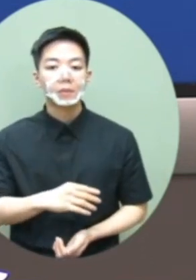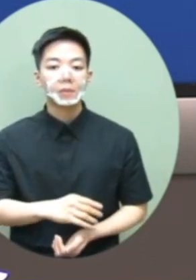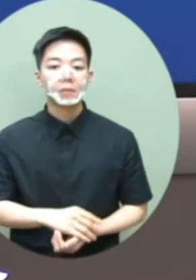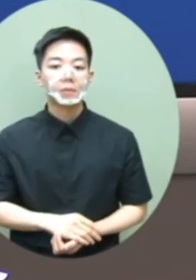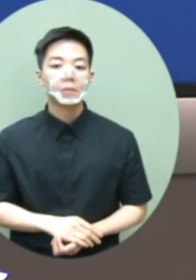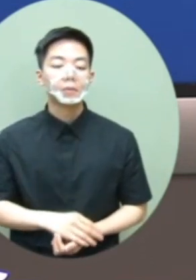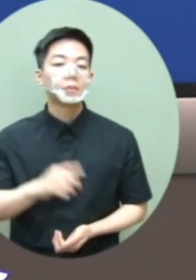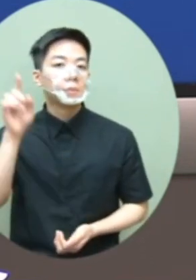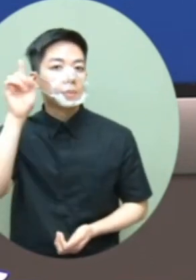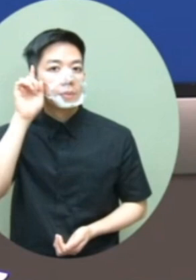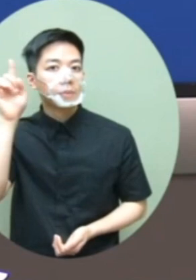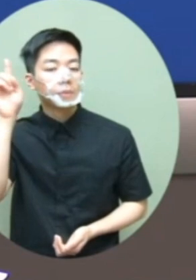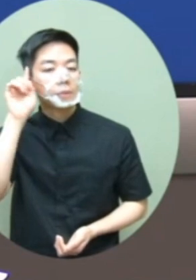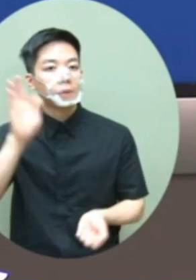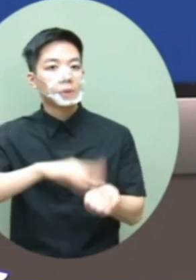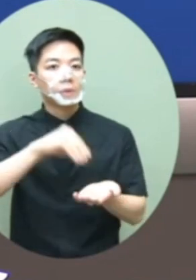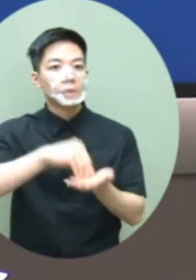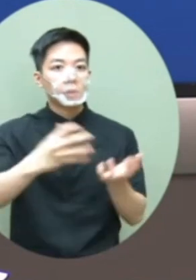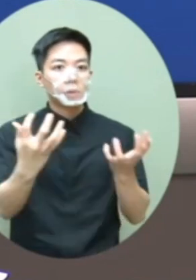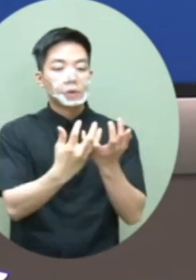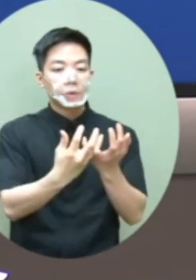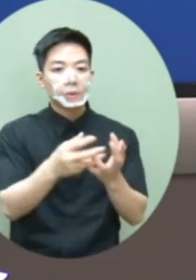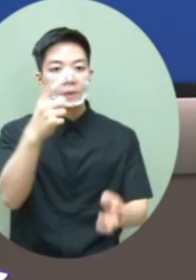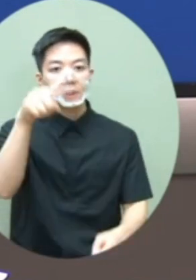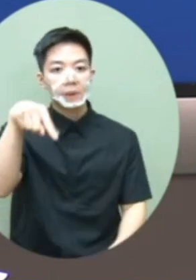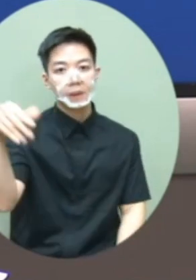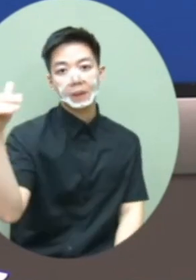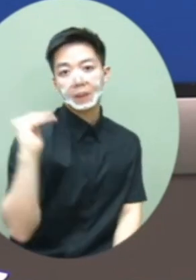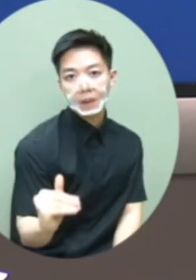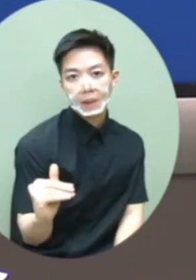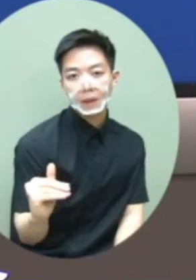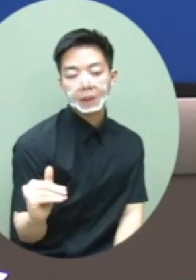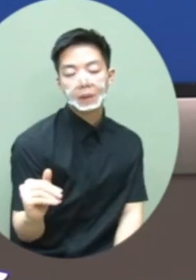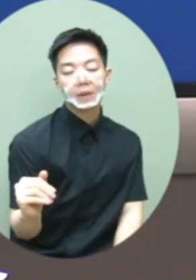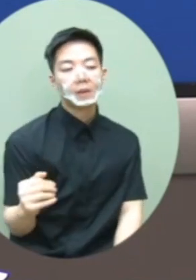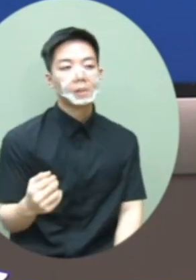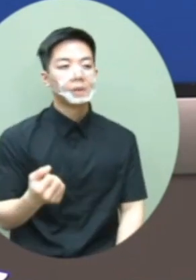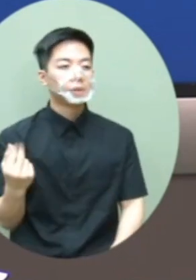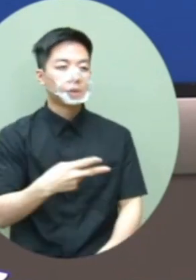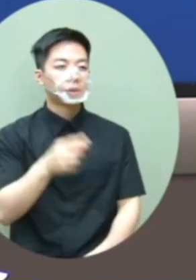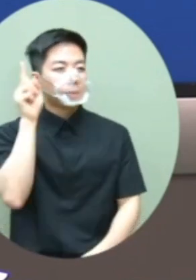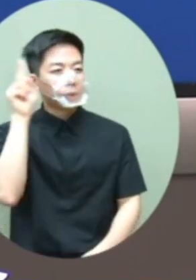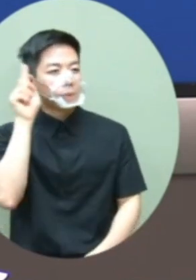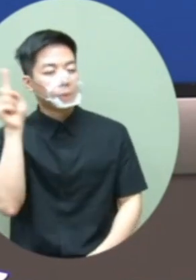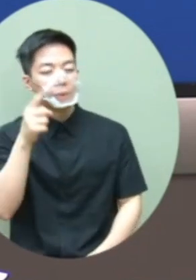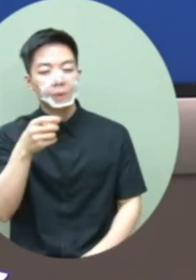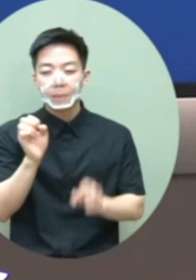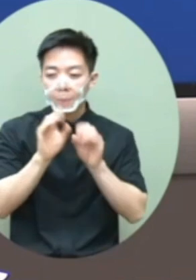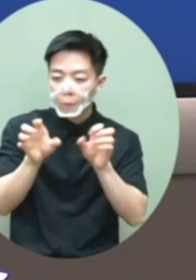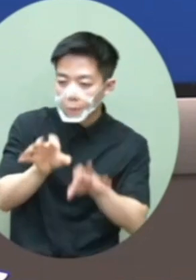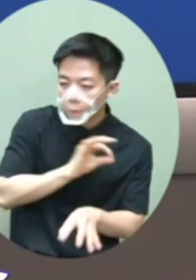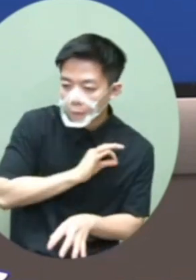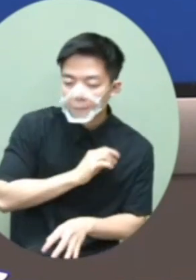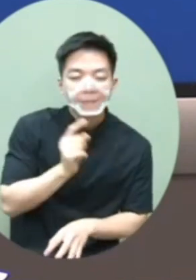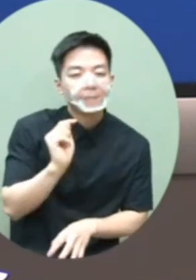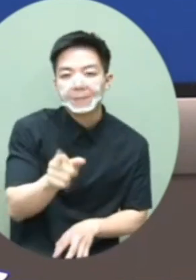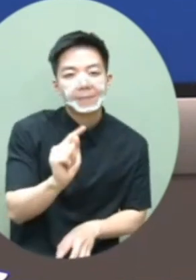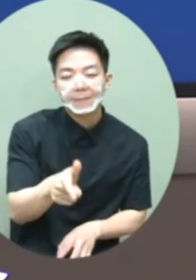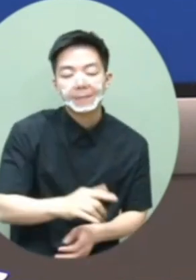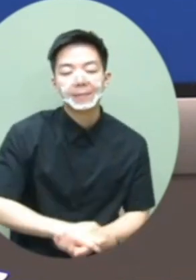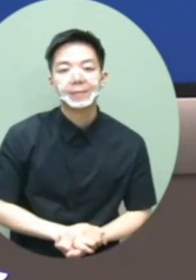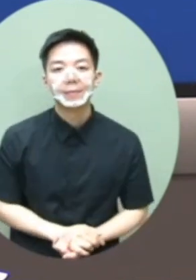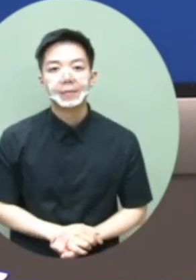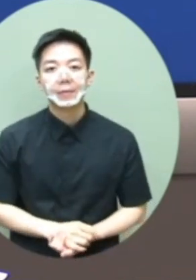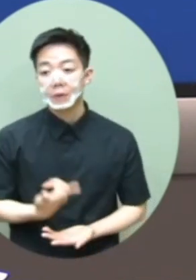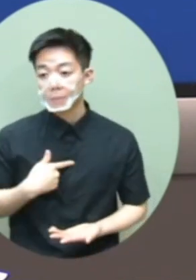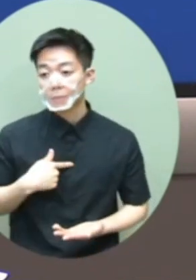每日三位數字咧，我打算就係結束呢個每天嘅新聞發布會。我仍然好樂意見大家去談